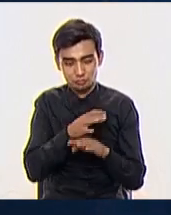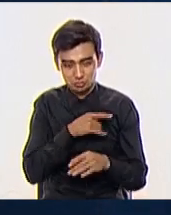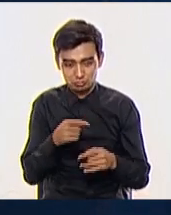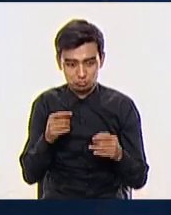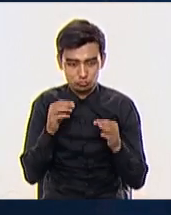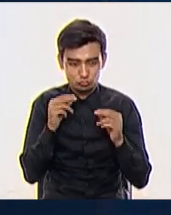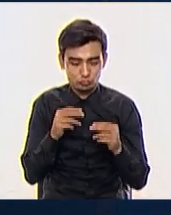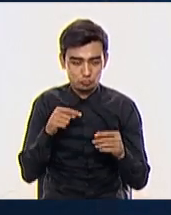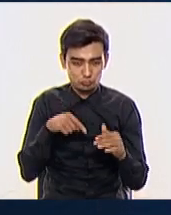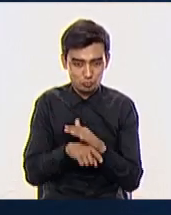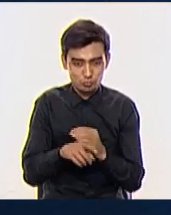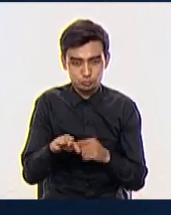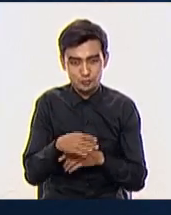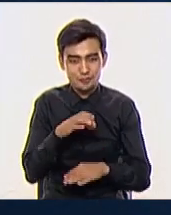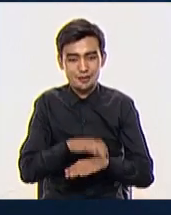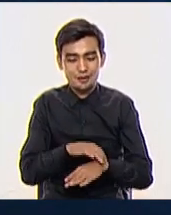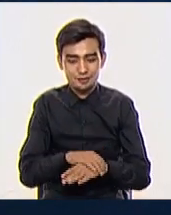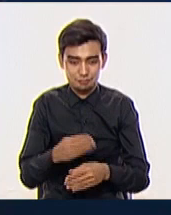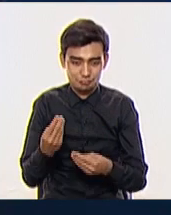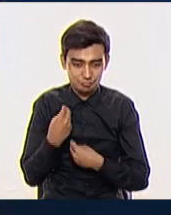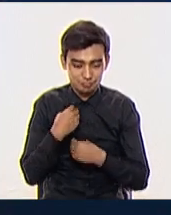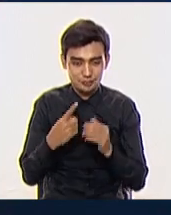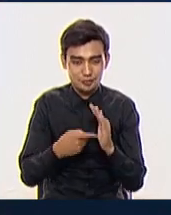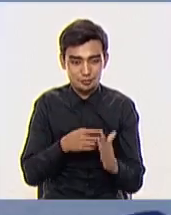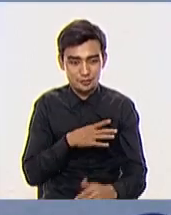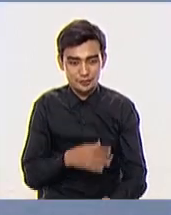и потребовали предъявить доказательства.